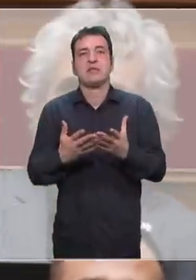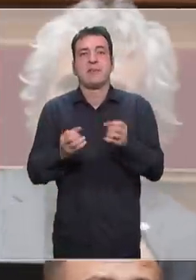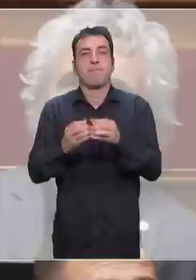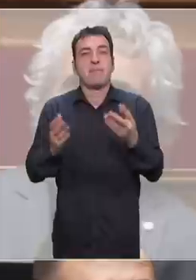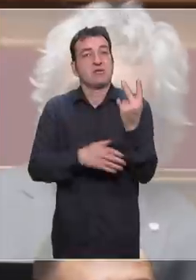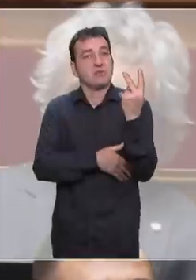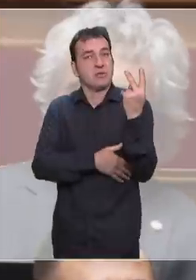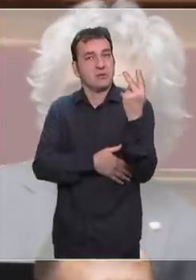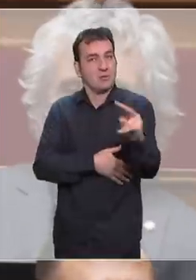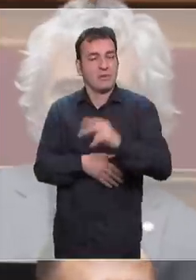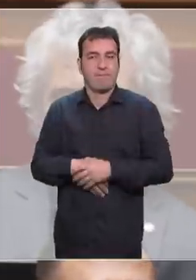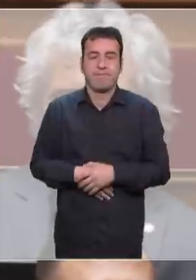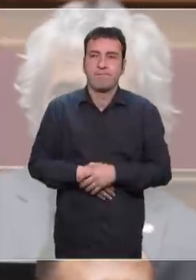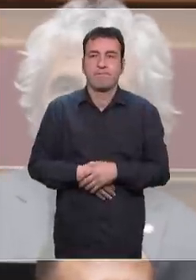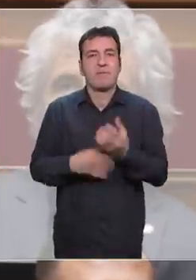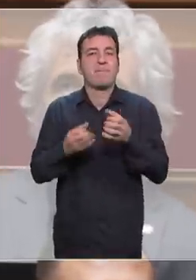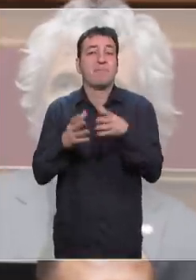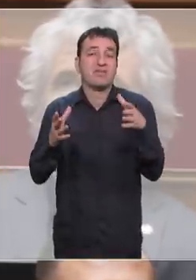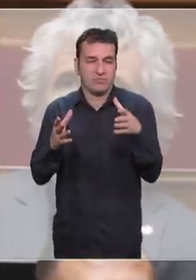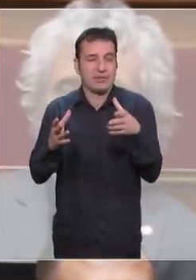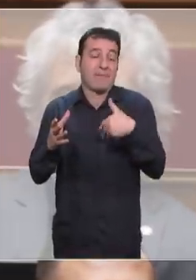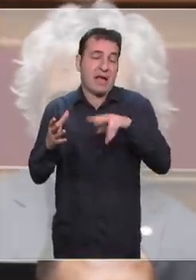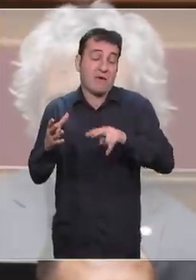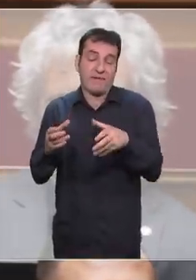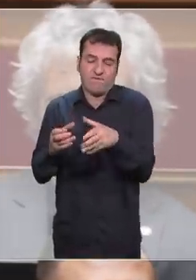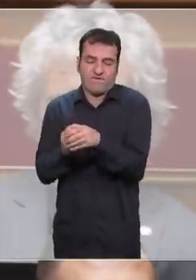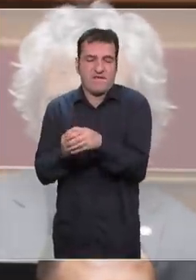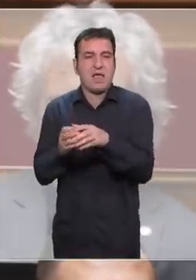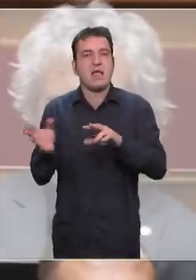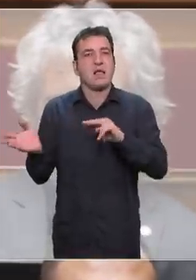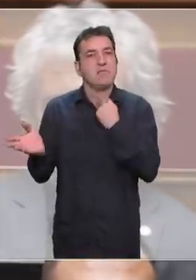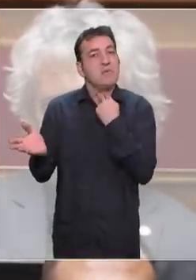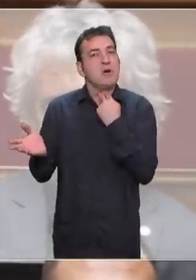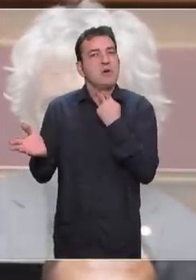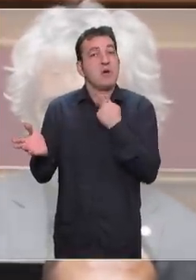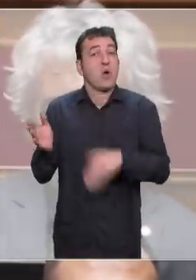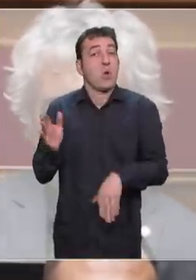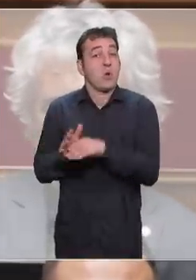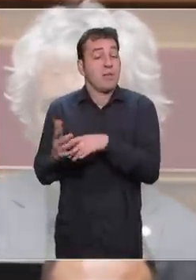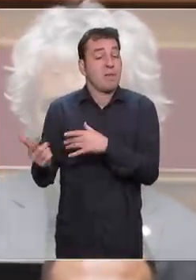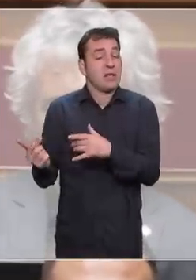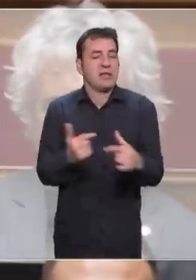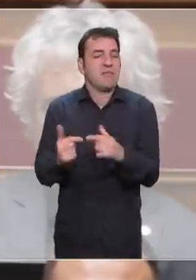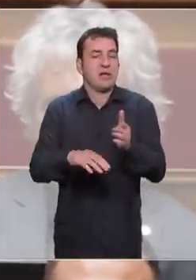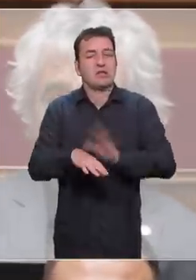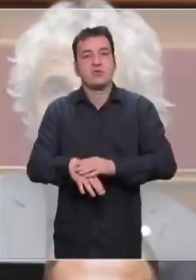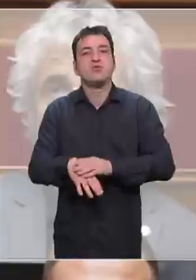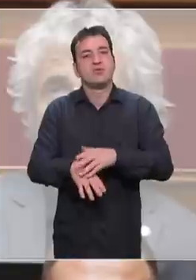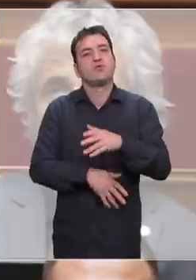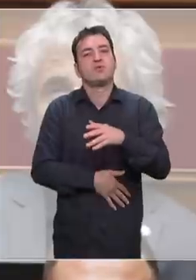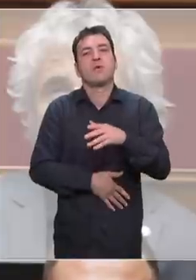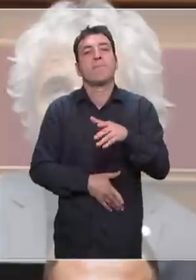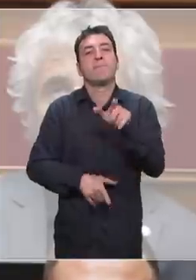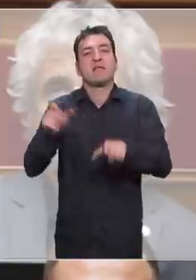majorité minoritaire a bloqué le débat sur la réintégration des soignants non vaccinés contre le